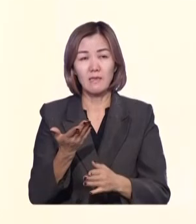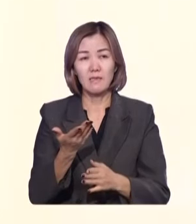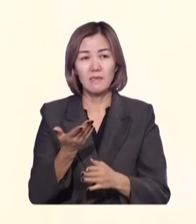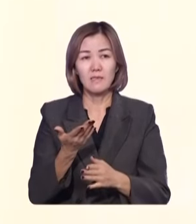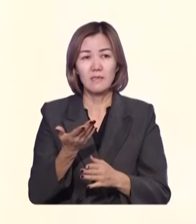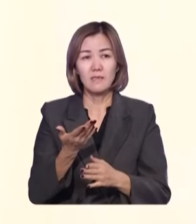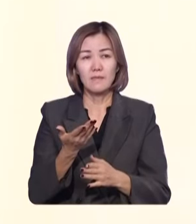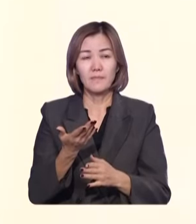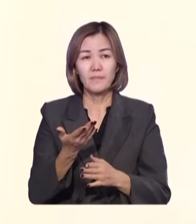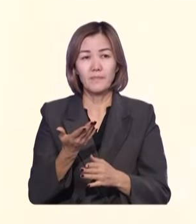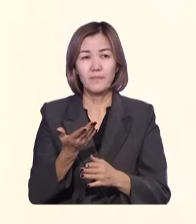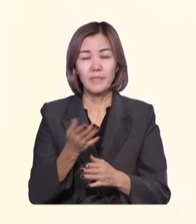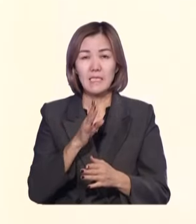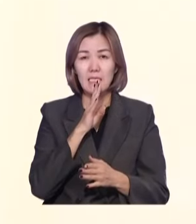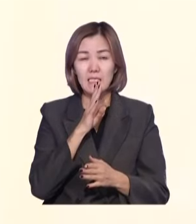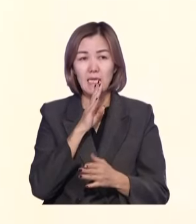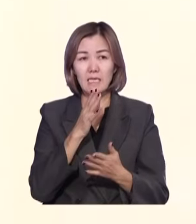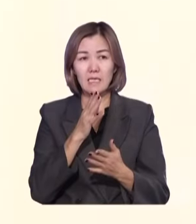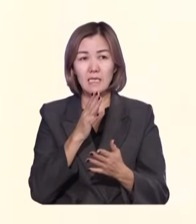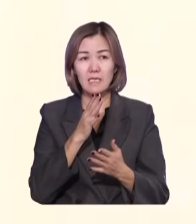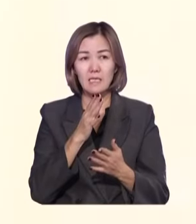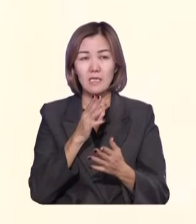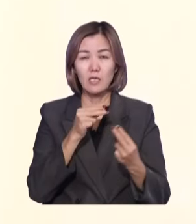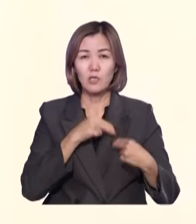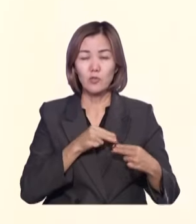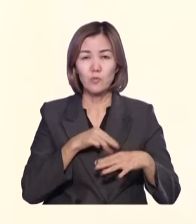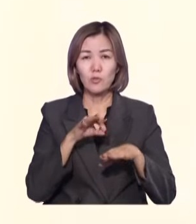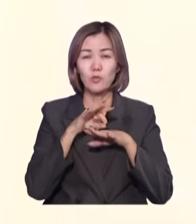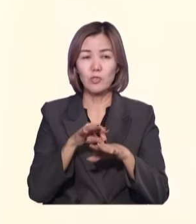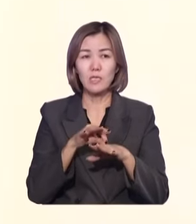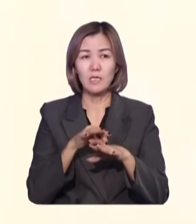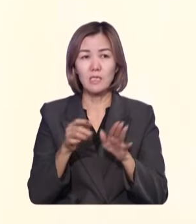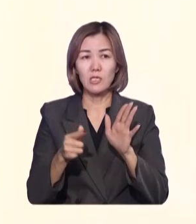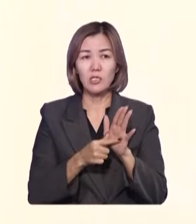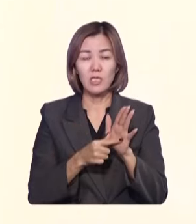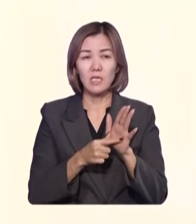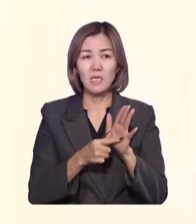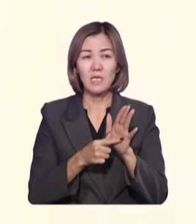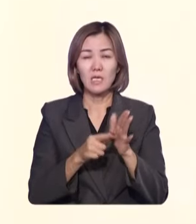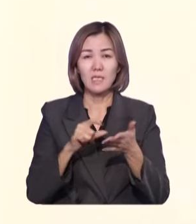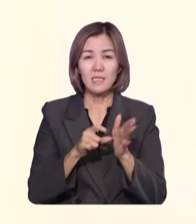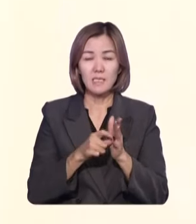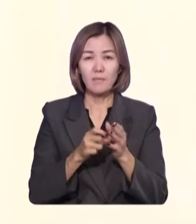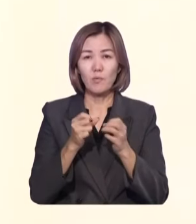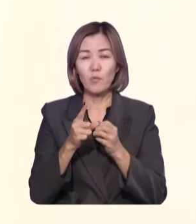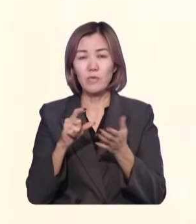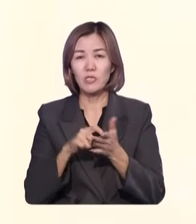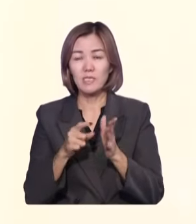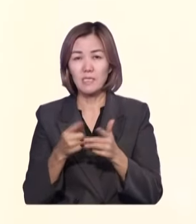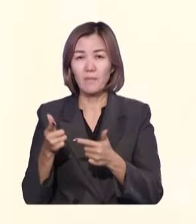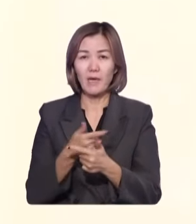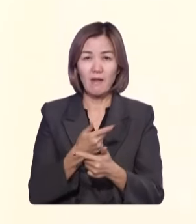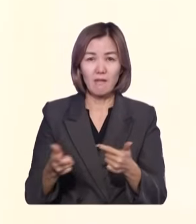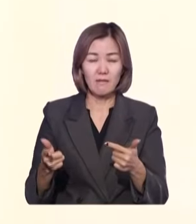негізгі қыздар арасындағы жұмысты жүргізген кезде біз 7-ші сынып пен 11-ші сынып